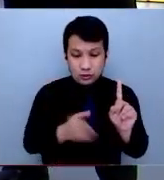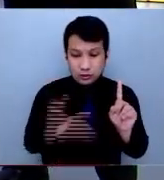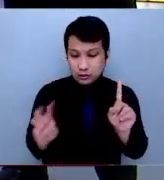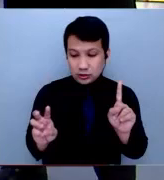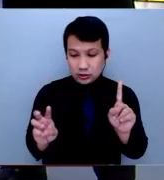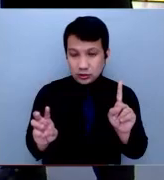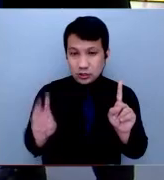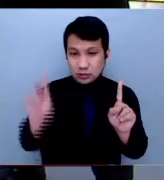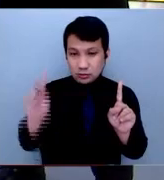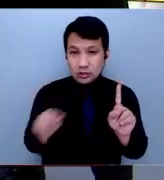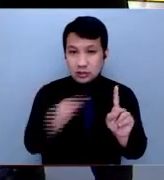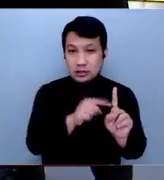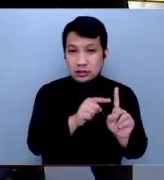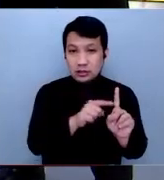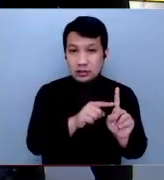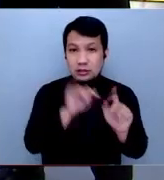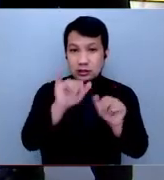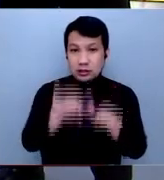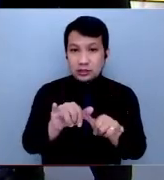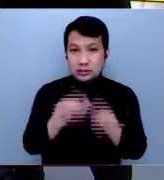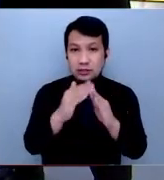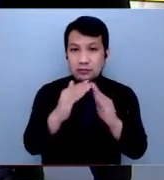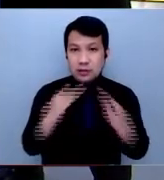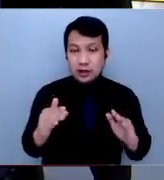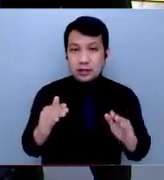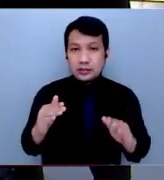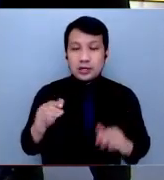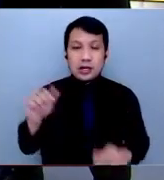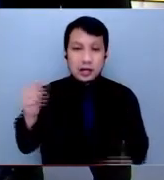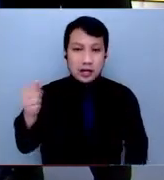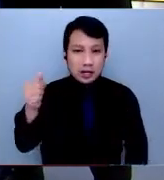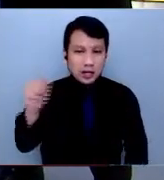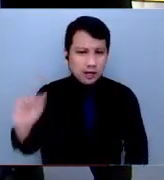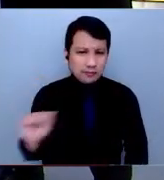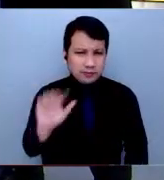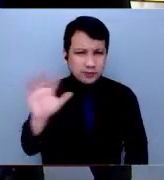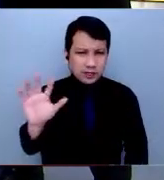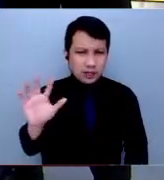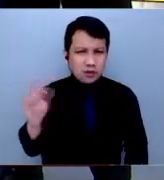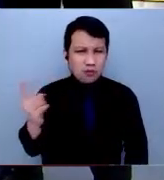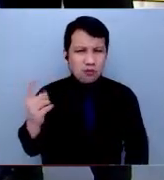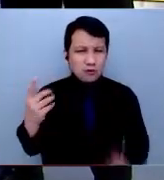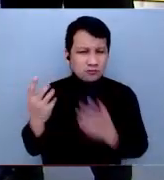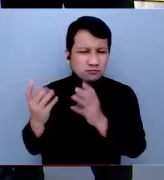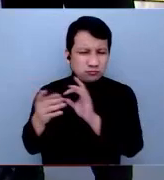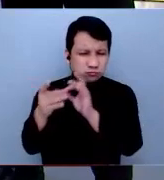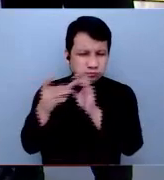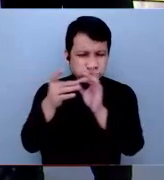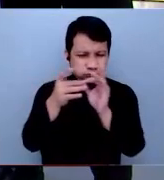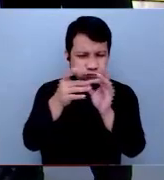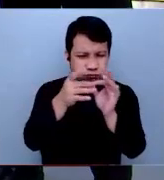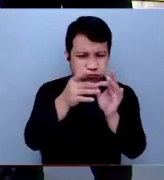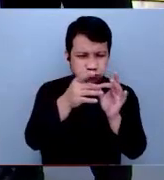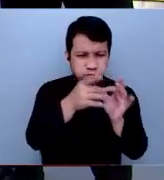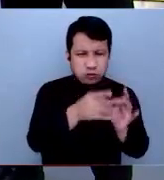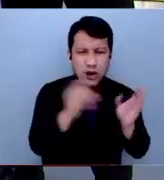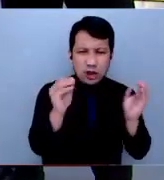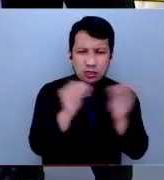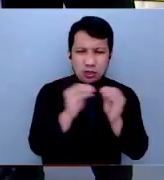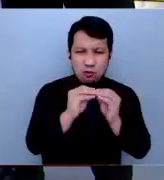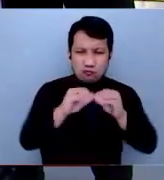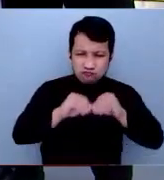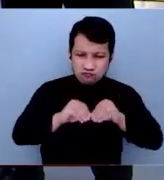being nakatira po dyan sa African continent. Ano ang koneksyon nitong lahat? Habang mas kumakalat kasi ang